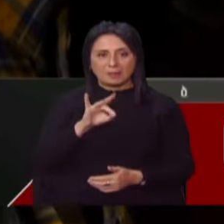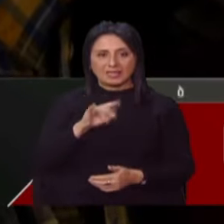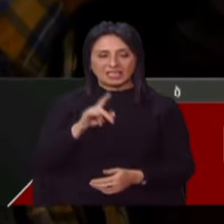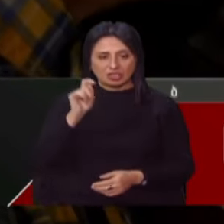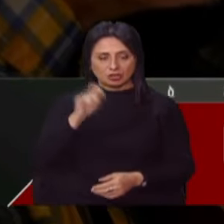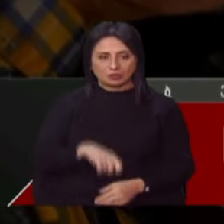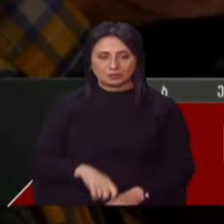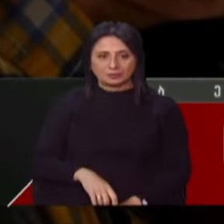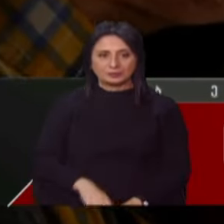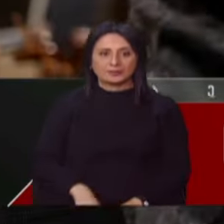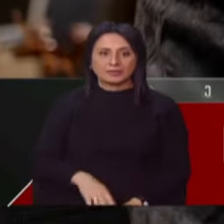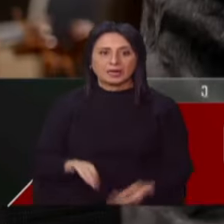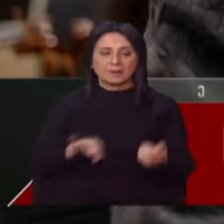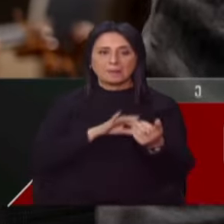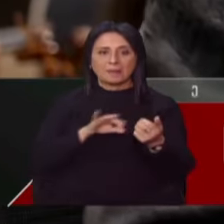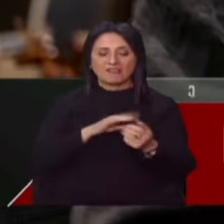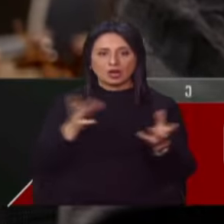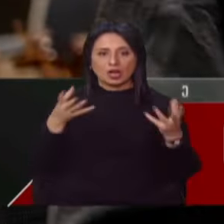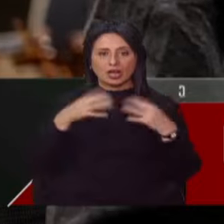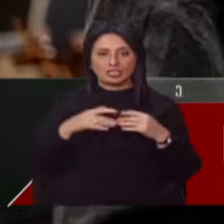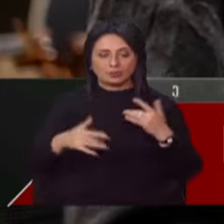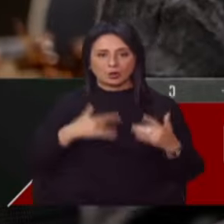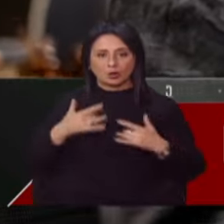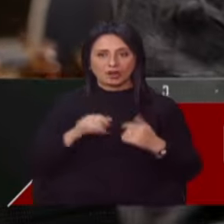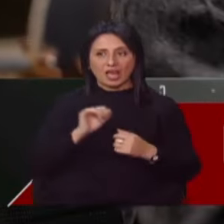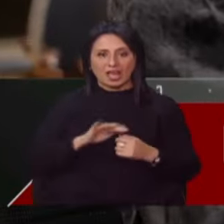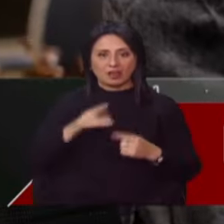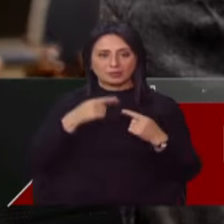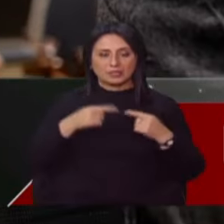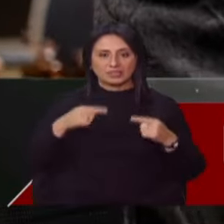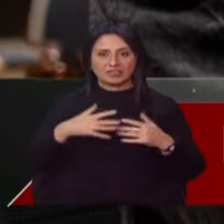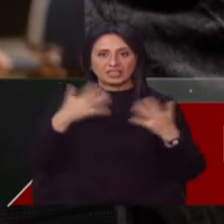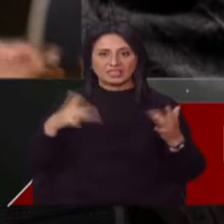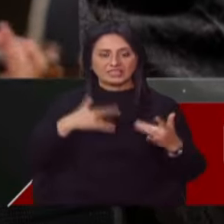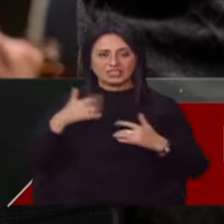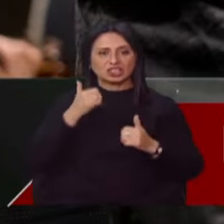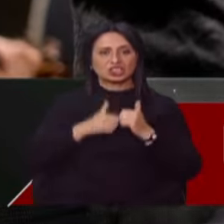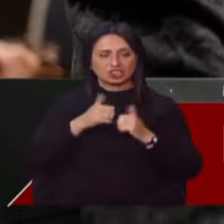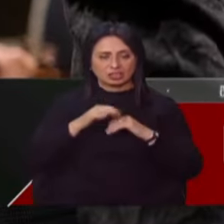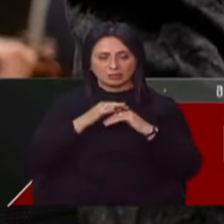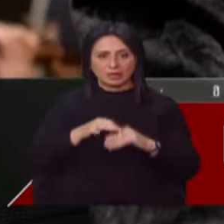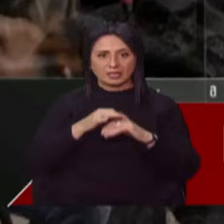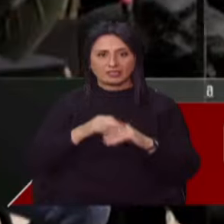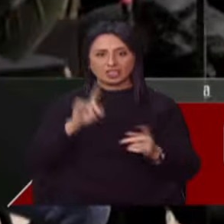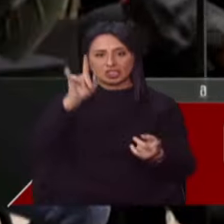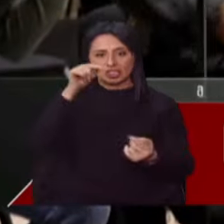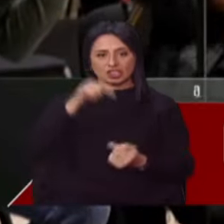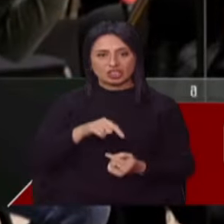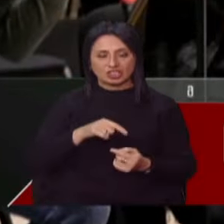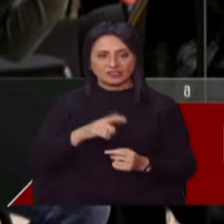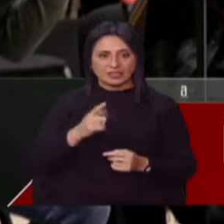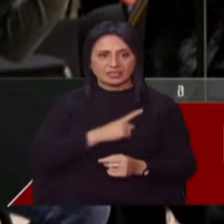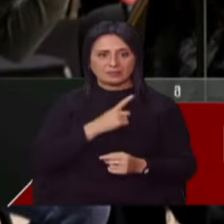Petersoni sheasrulebs. Meviolineebi ertobliv konsertebs Evropis svadesva dit scenebze khshirat martaven. Shesabamisad